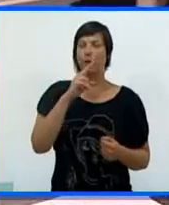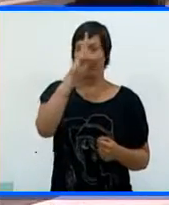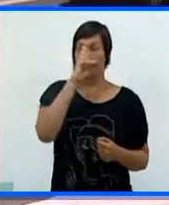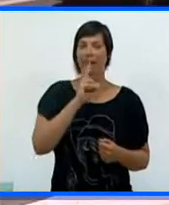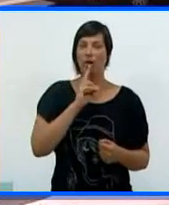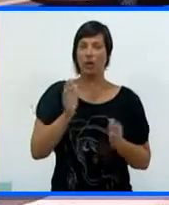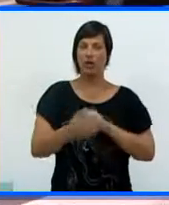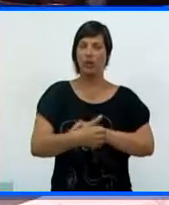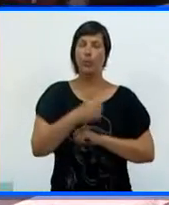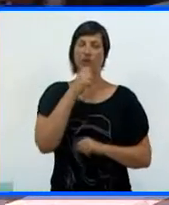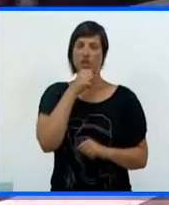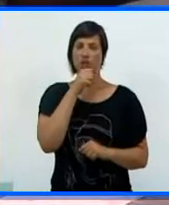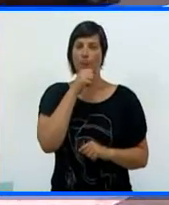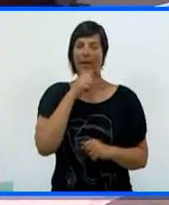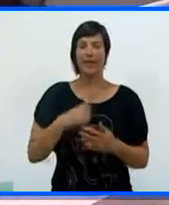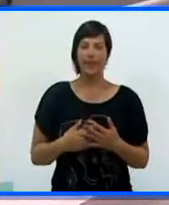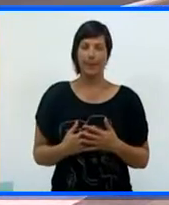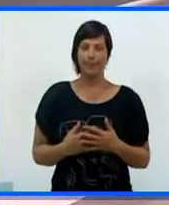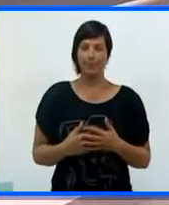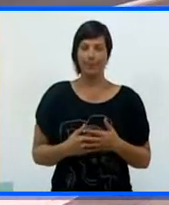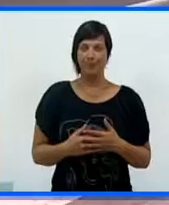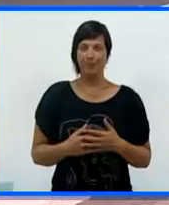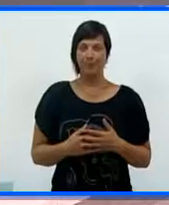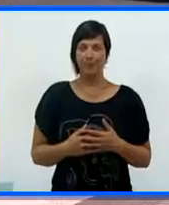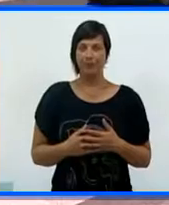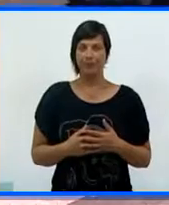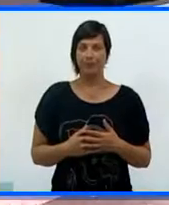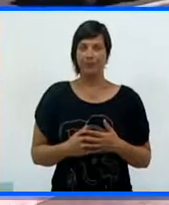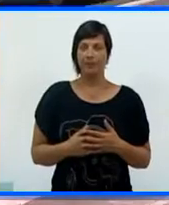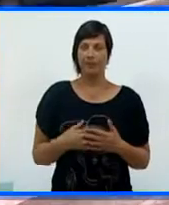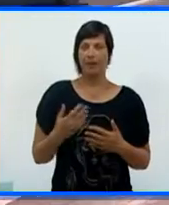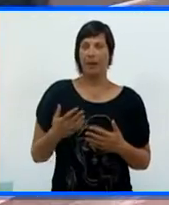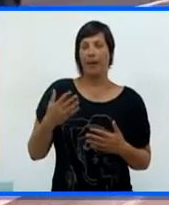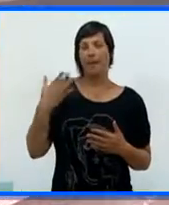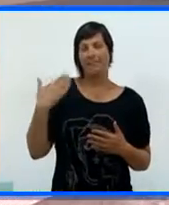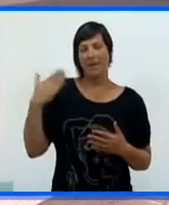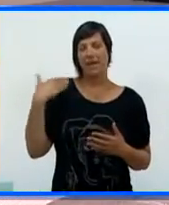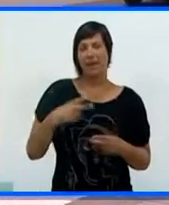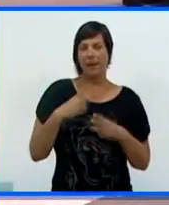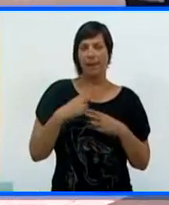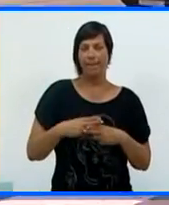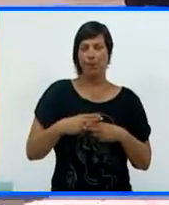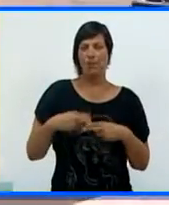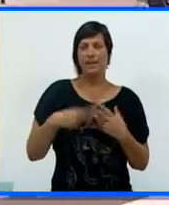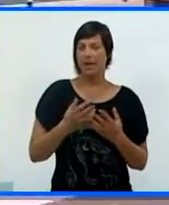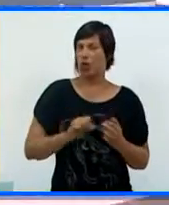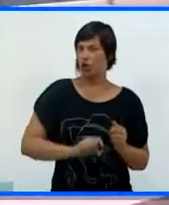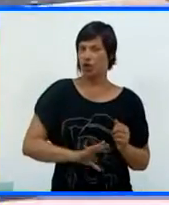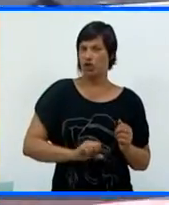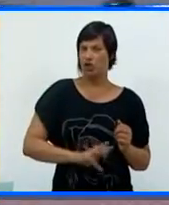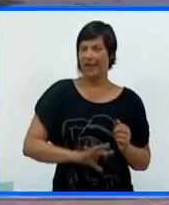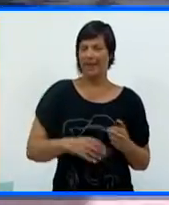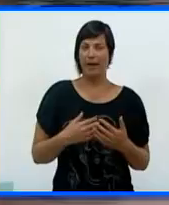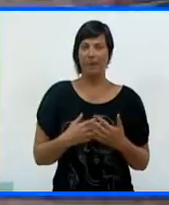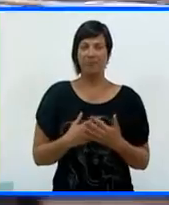i nagluhih Dubrovačke neretvanske županije. Bila je bolest nakon moga